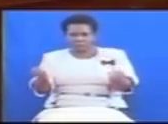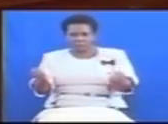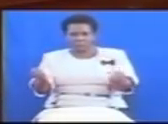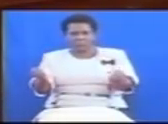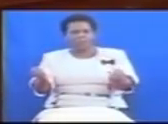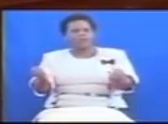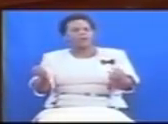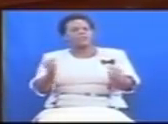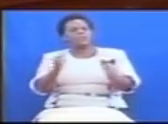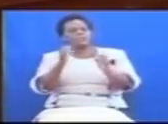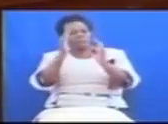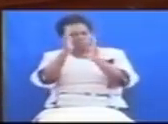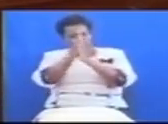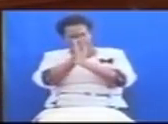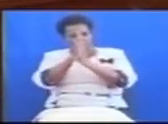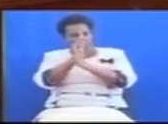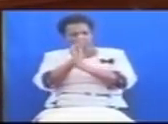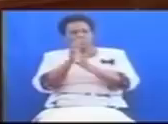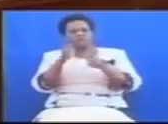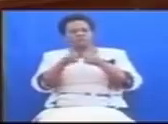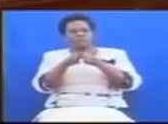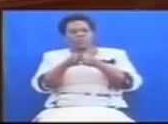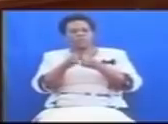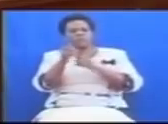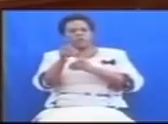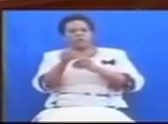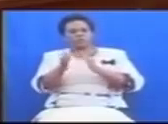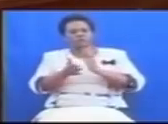kuashiria kuanza kwa kikao hiki cha leo.